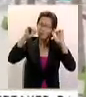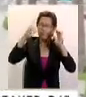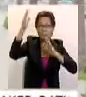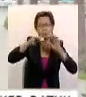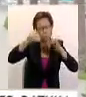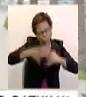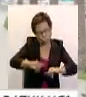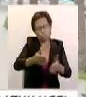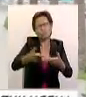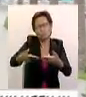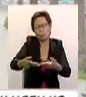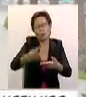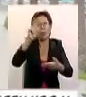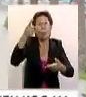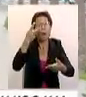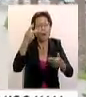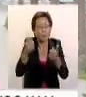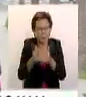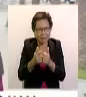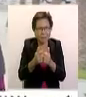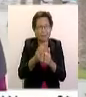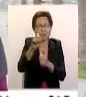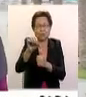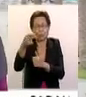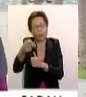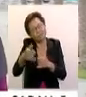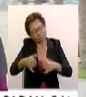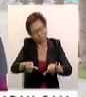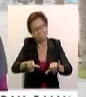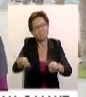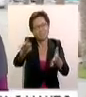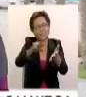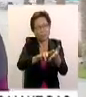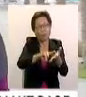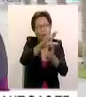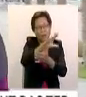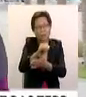untuk meneruskan hubungan diplomatik dengan Doha. Laporan